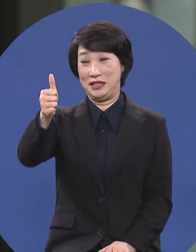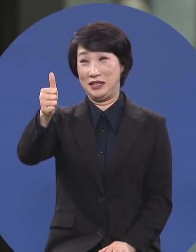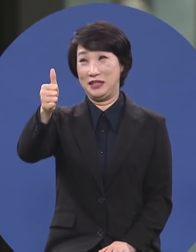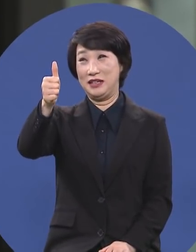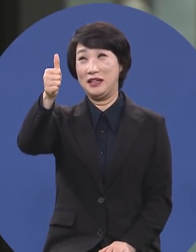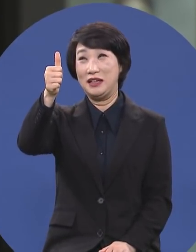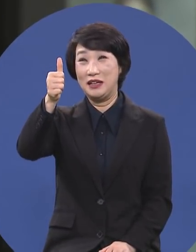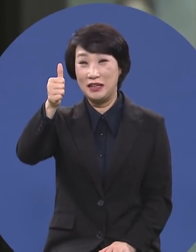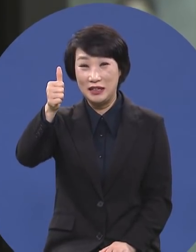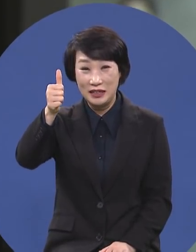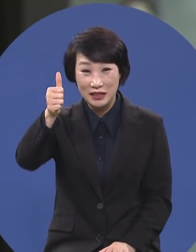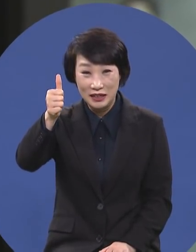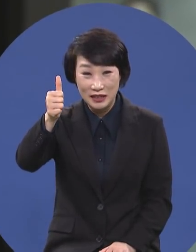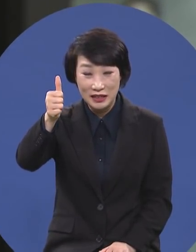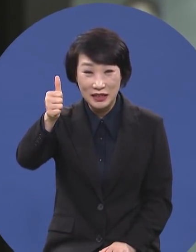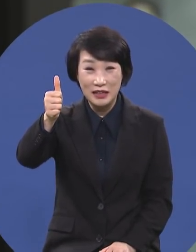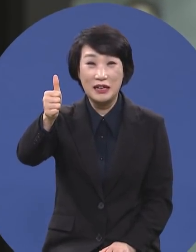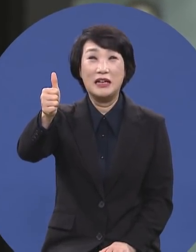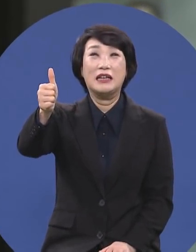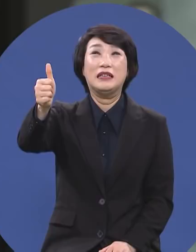아버지